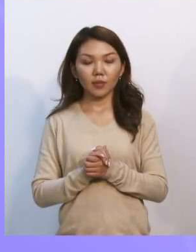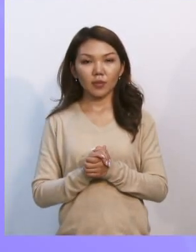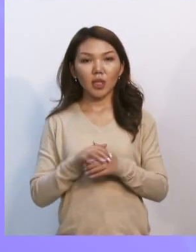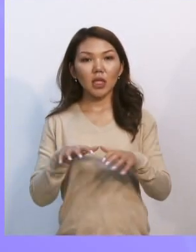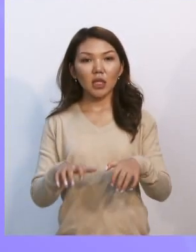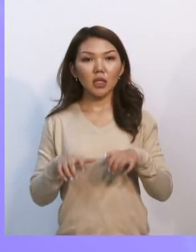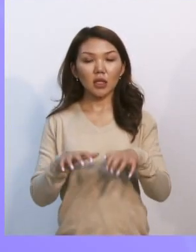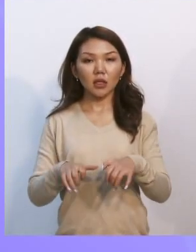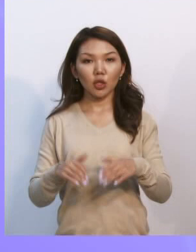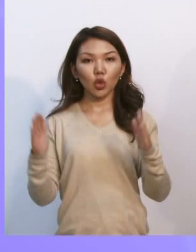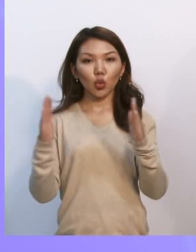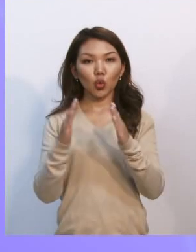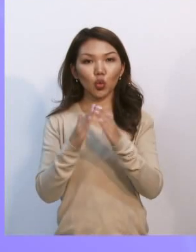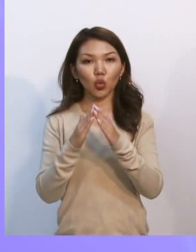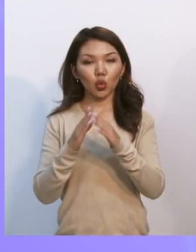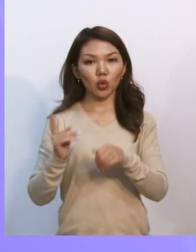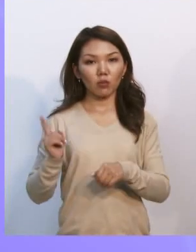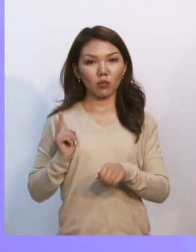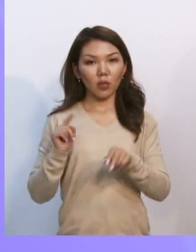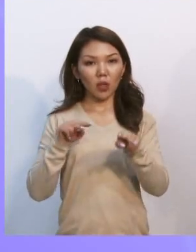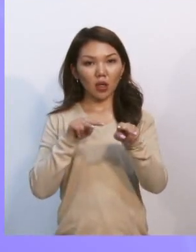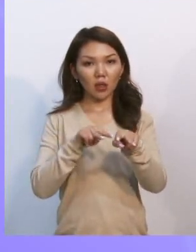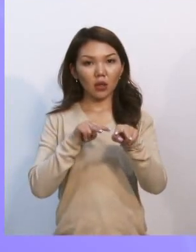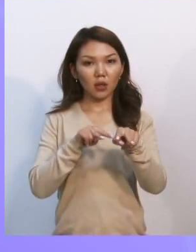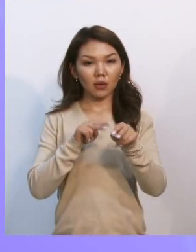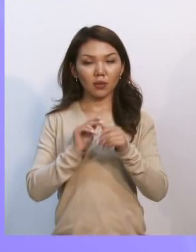Ит үйдү кайтарат.